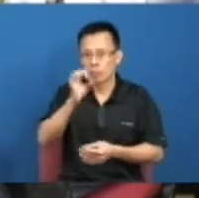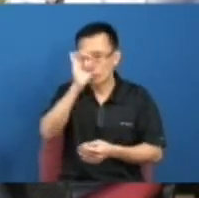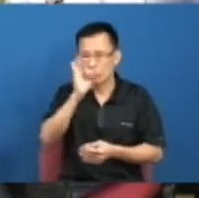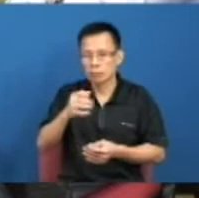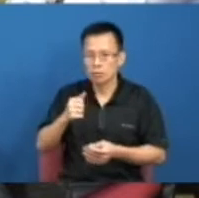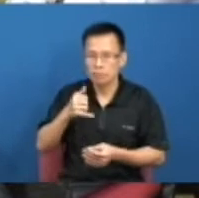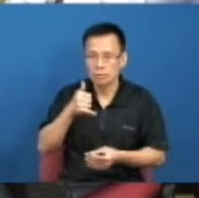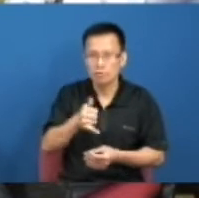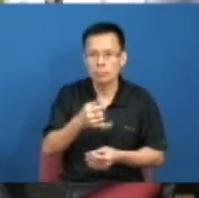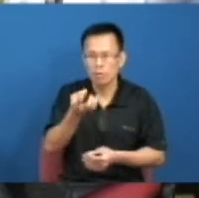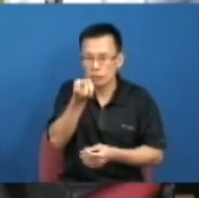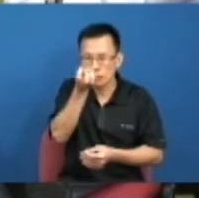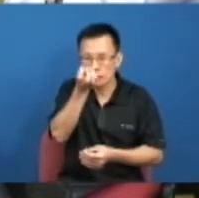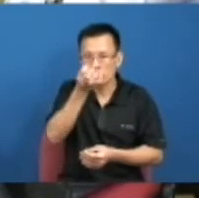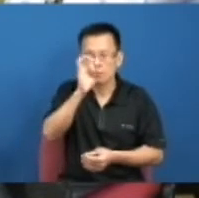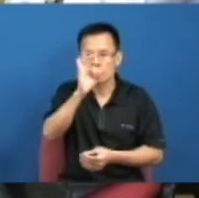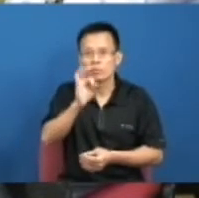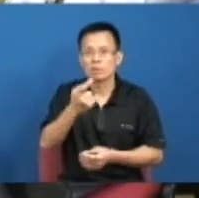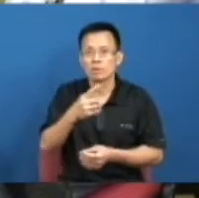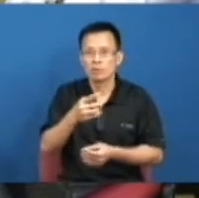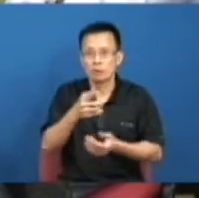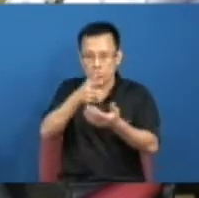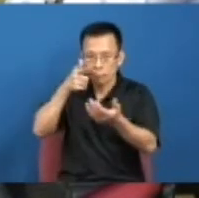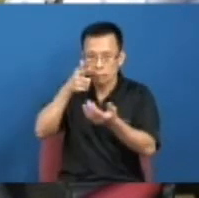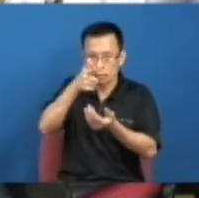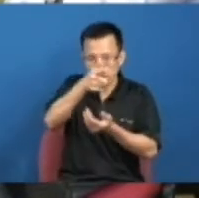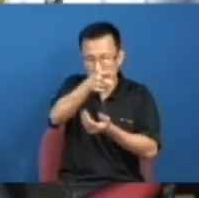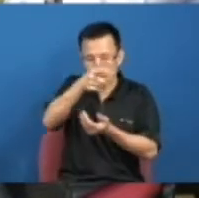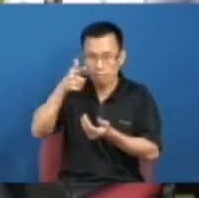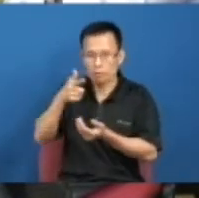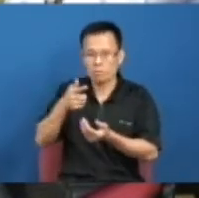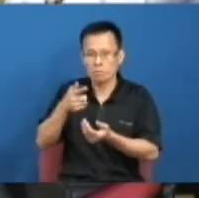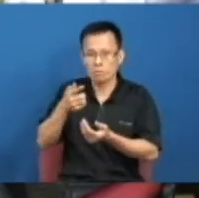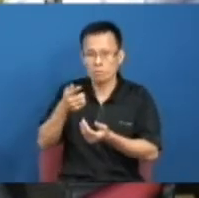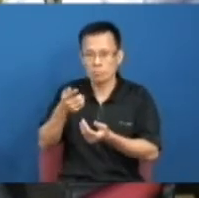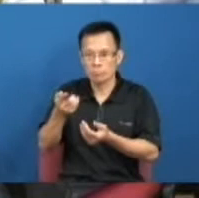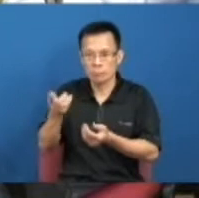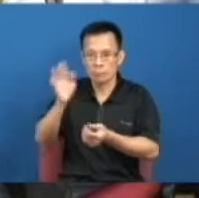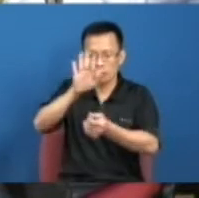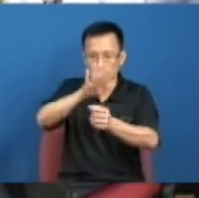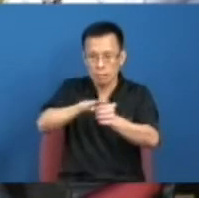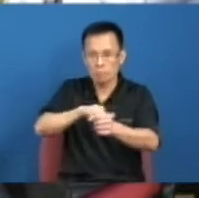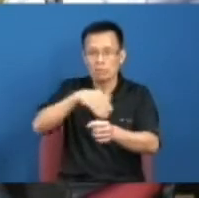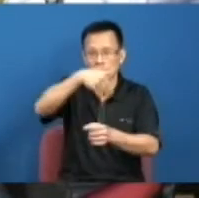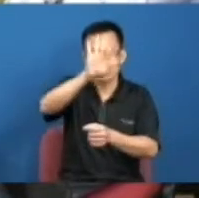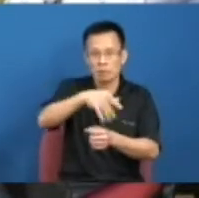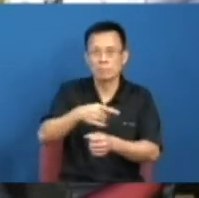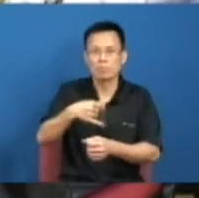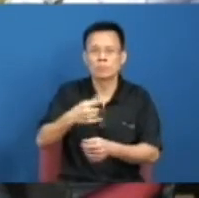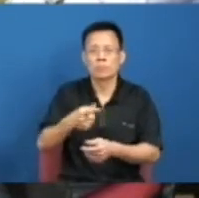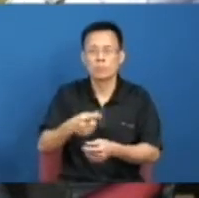佢揾啊，就算個細細個窿仔，頭先好似話一個拉爆螺絲，如果你揾得佢唔好咧。你就可能滲到好大嘅問題，都有個問